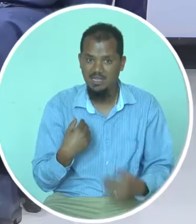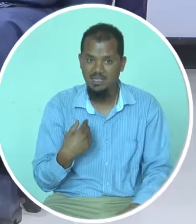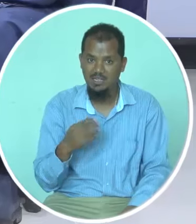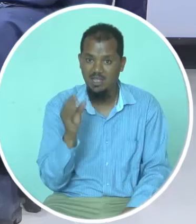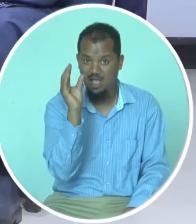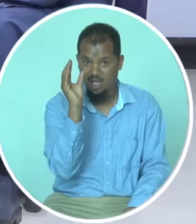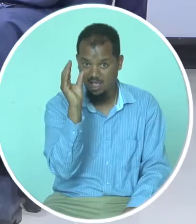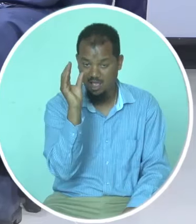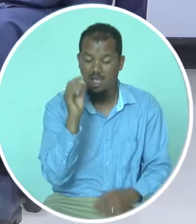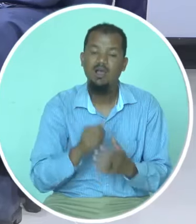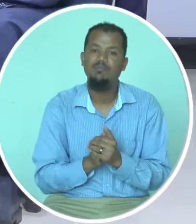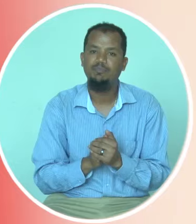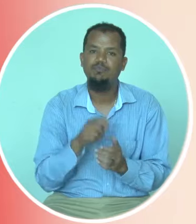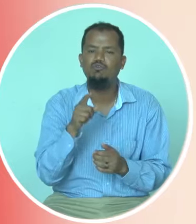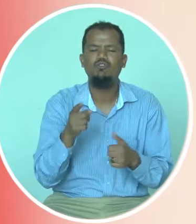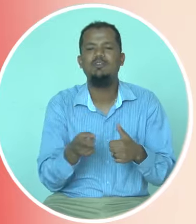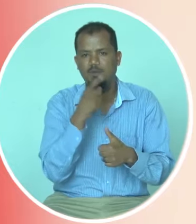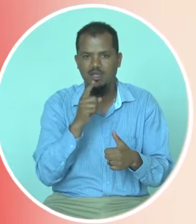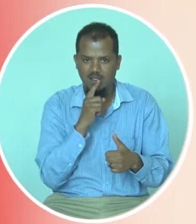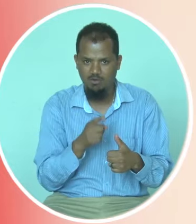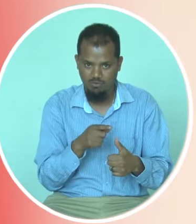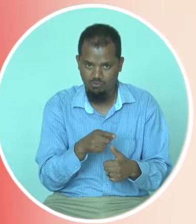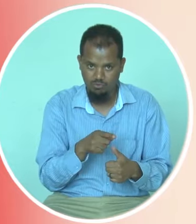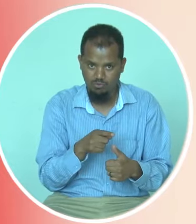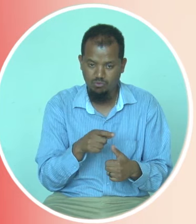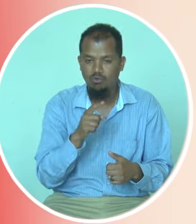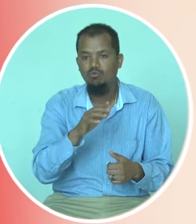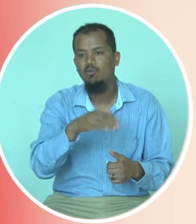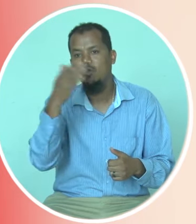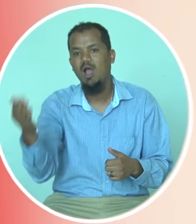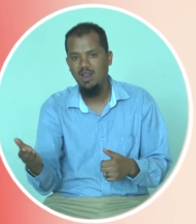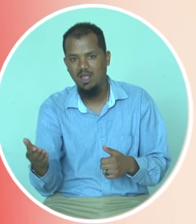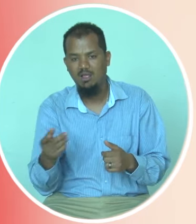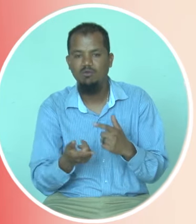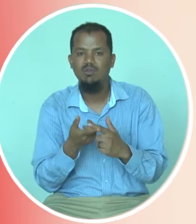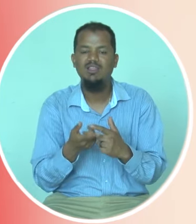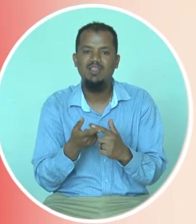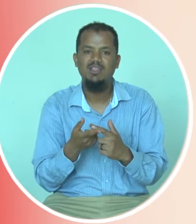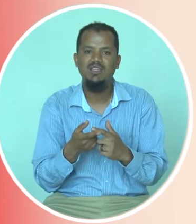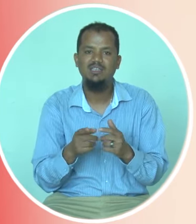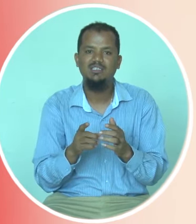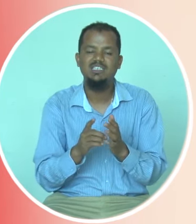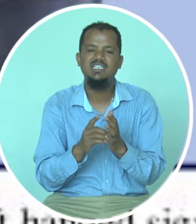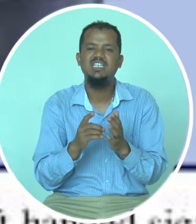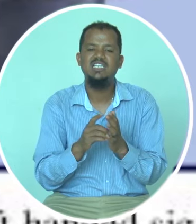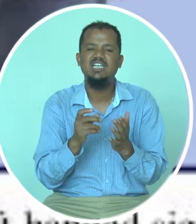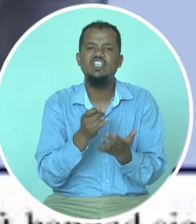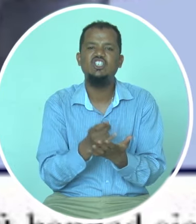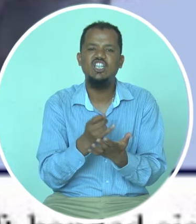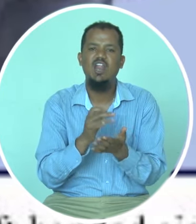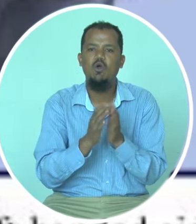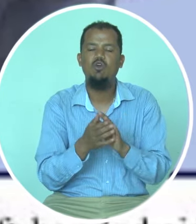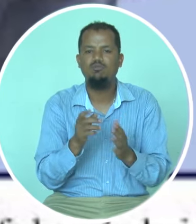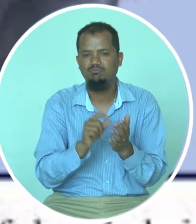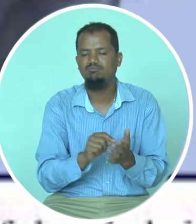አይነት ምልክት ያለው ማለት ነው እሱ ነው የመጀመሪያው እንግዲህ የሚባለው ከሱ በኋላ ነው አሁን ሁለተኛው ዲጂታል ሆኖ እንደገና